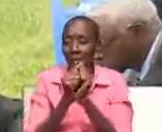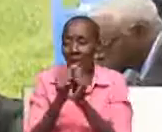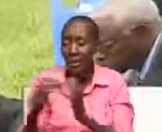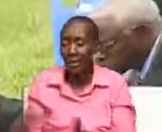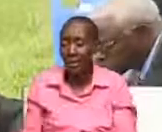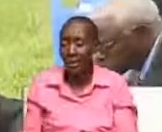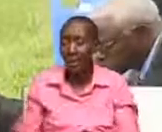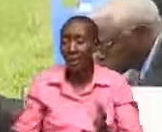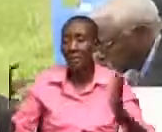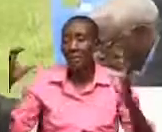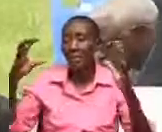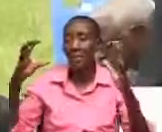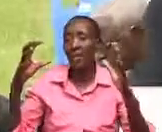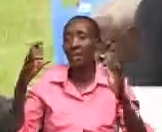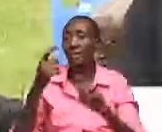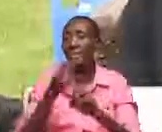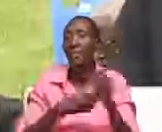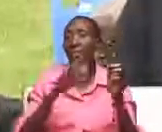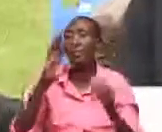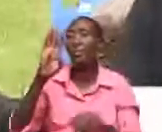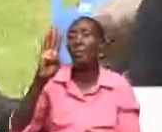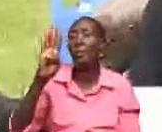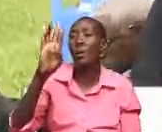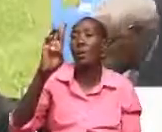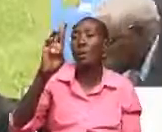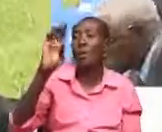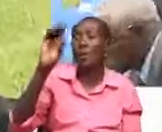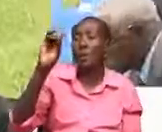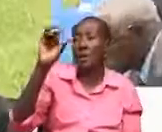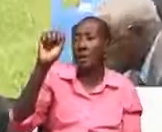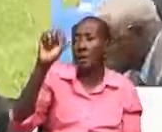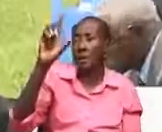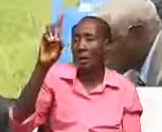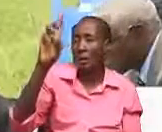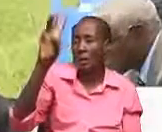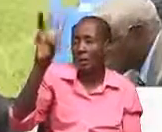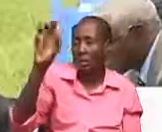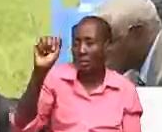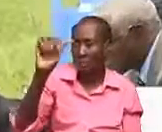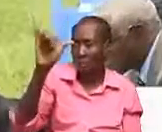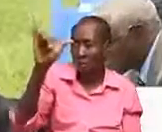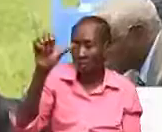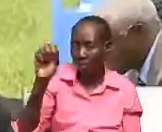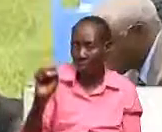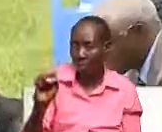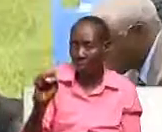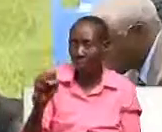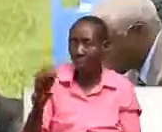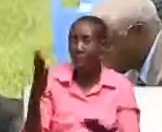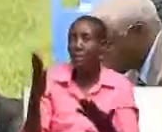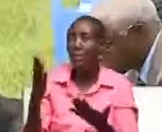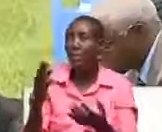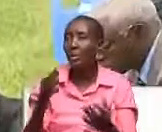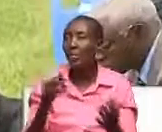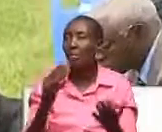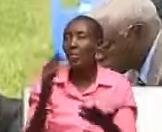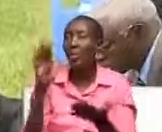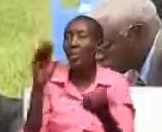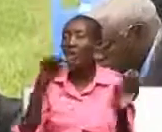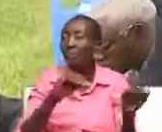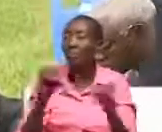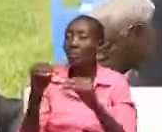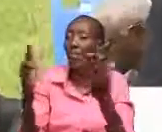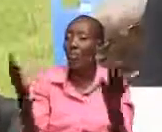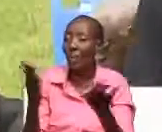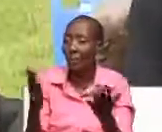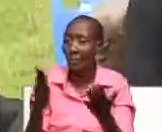from Broadways that we shall install at strategic locations. And